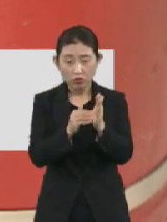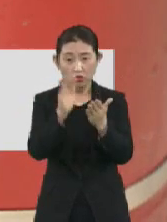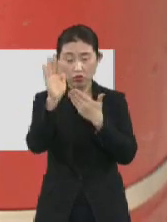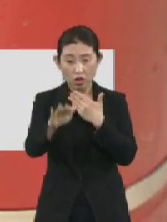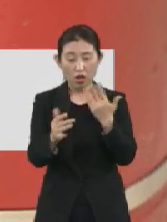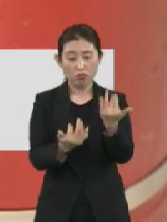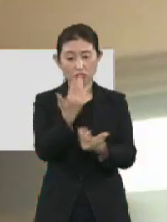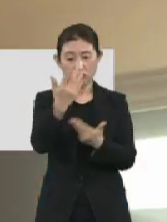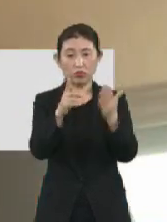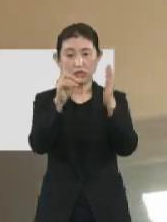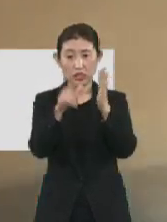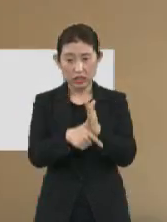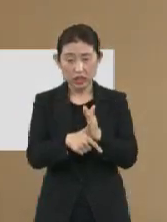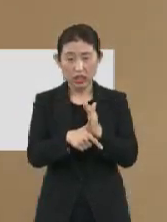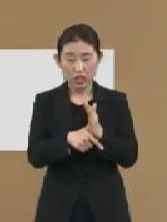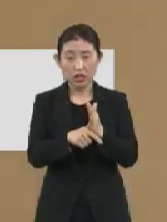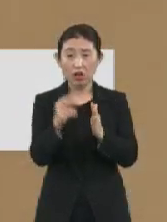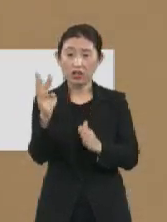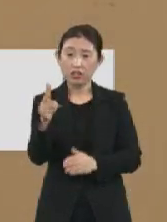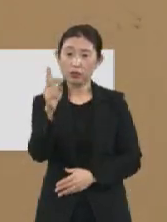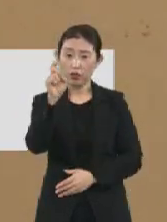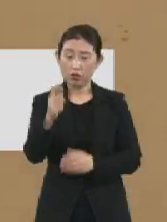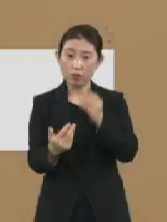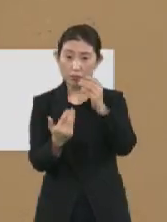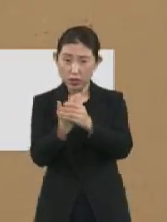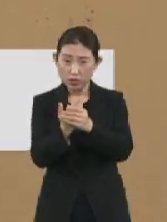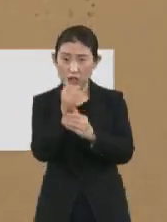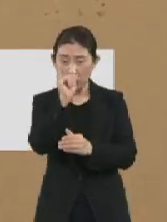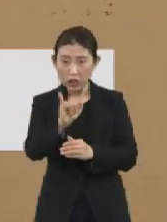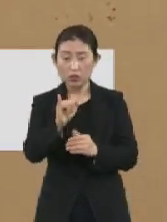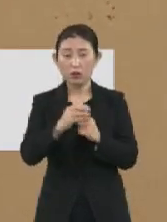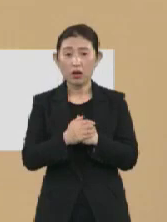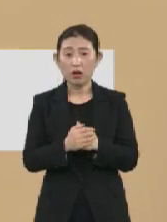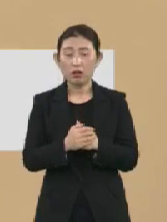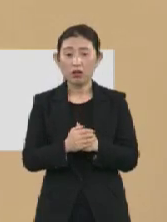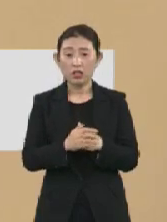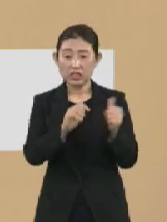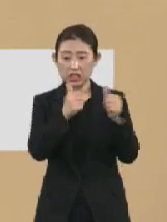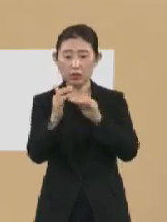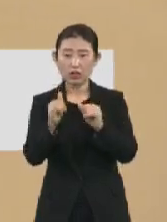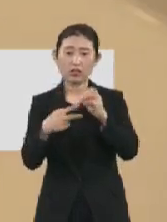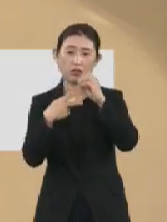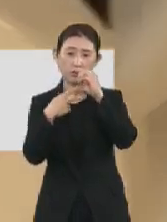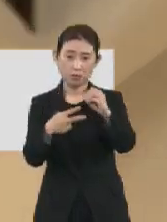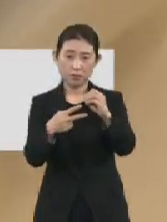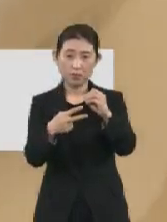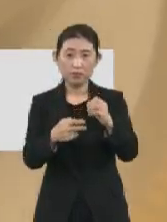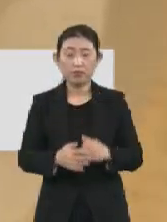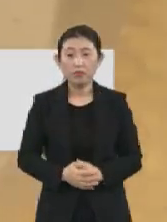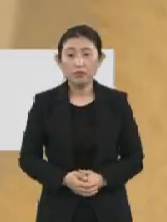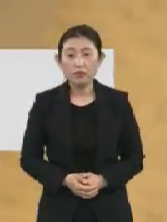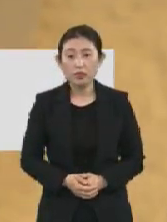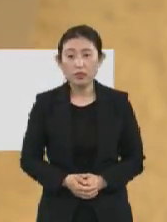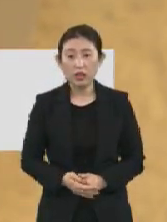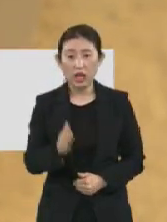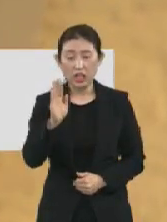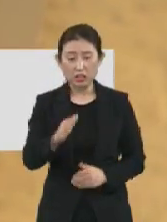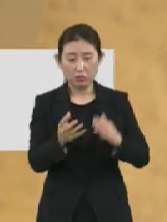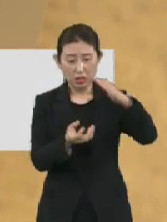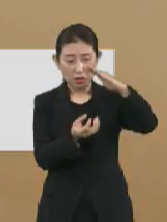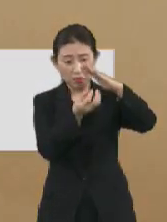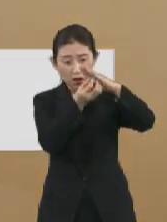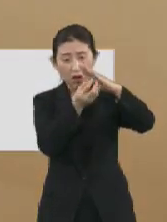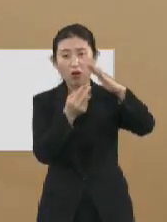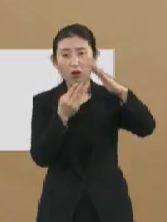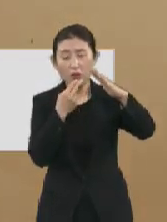보급된 주택에서 300 10건의 화제가 발생했음에도 이로 인한 사망자가 없었다고 밝혔습니다 반면 미설치